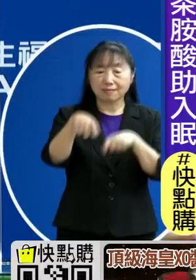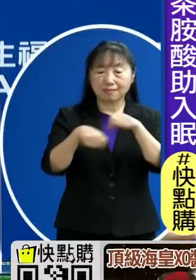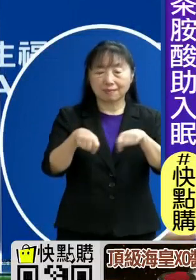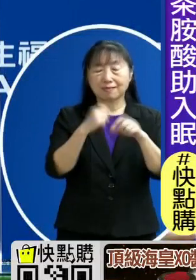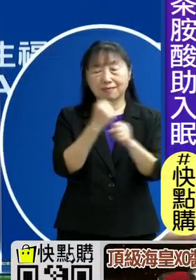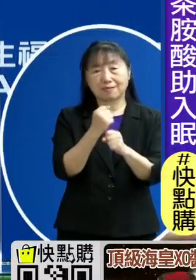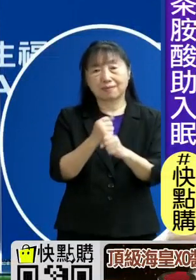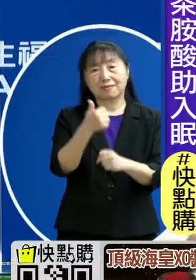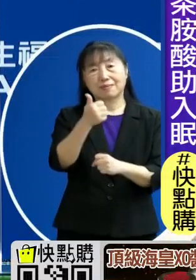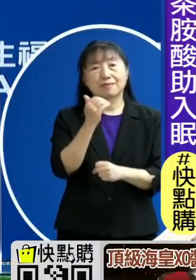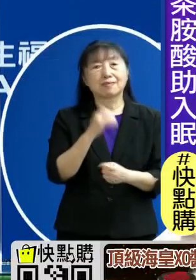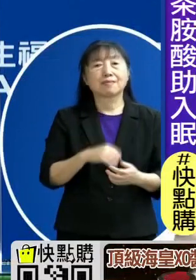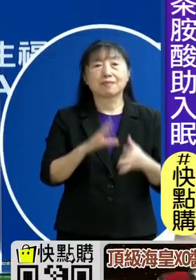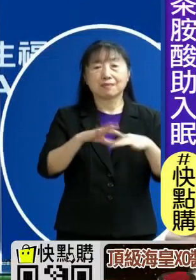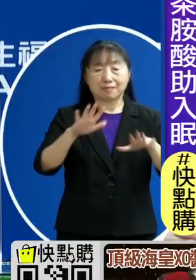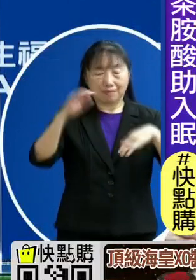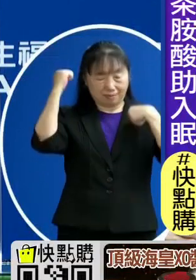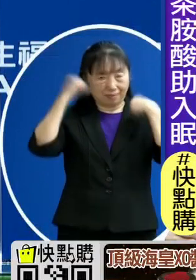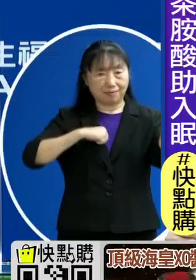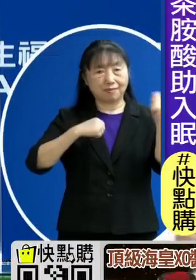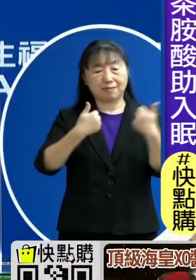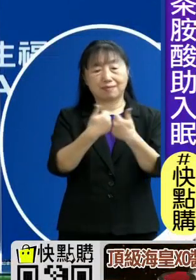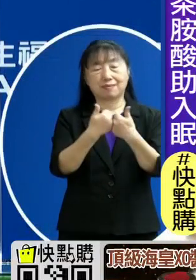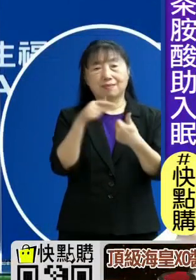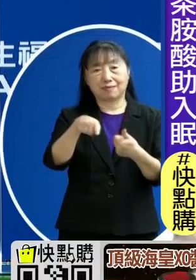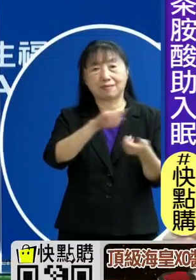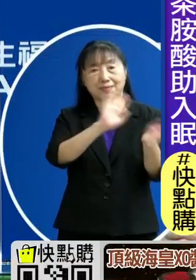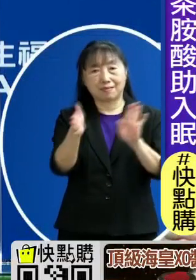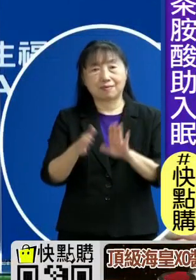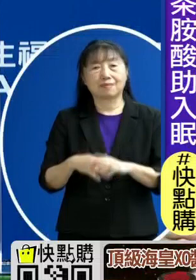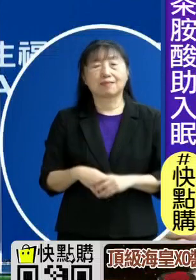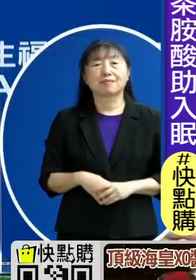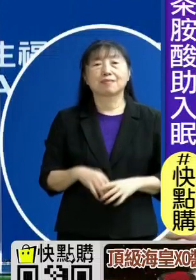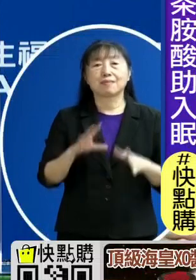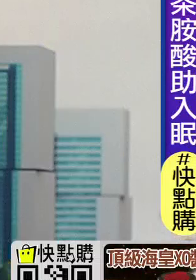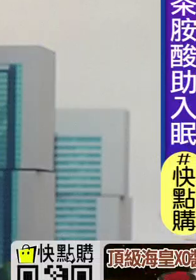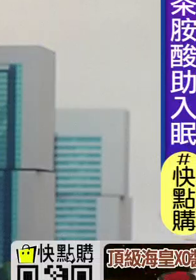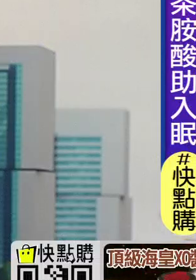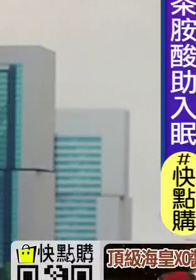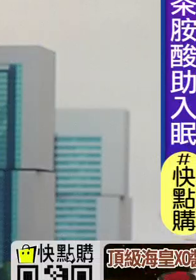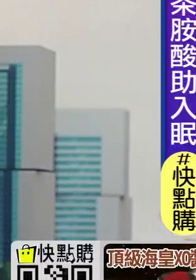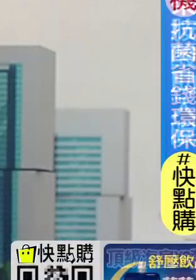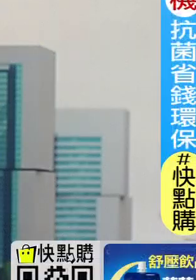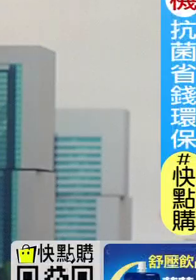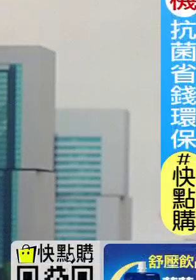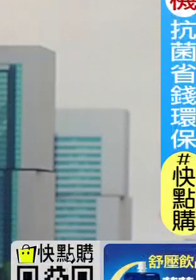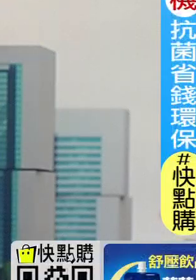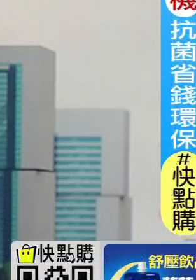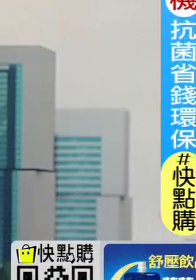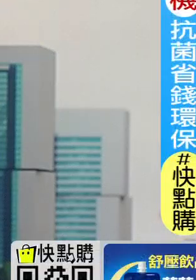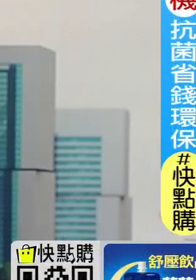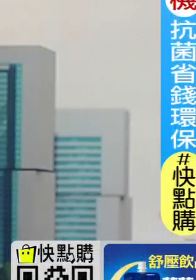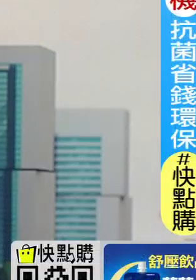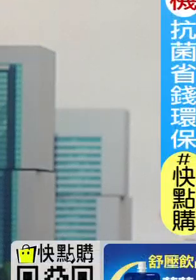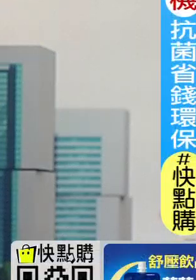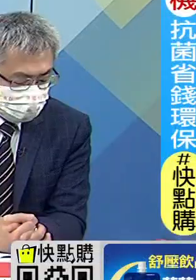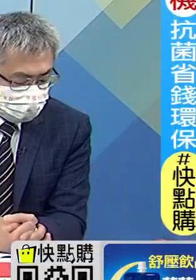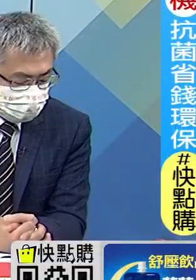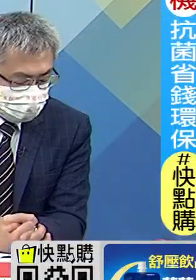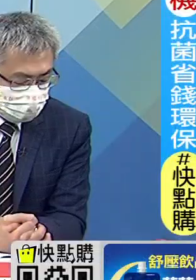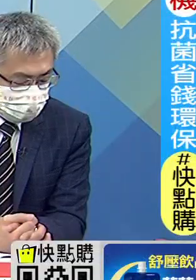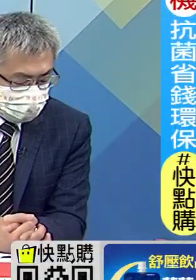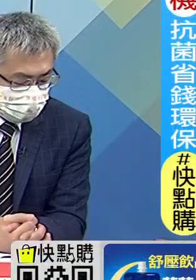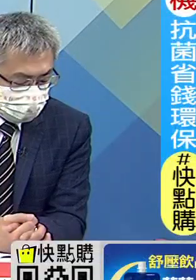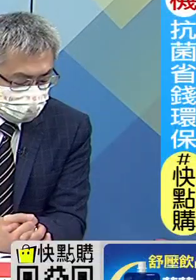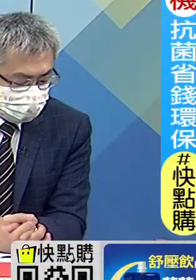钥匙给他奶奶啊，就插在他孙子的头上。因为丢不准， 没丢准还 直接进到 水沟盖里面了。 对，都有，都是